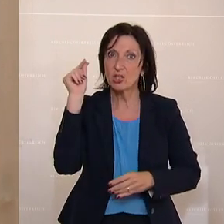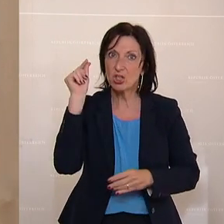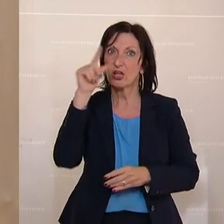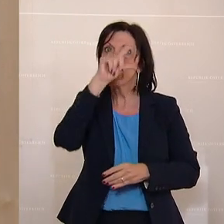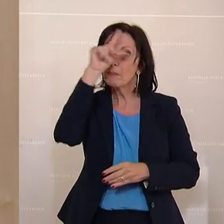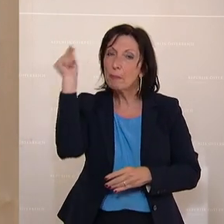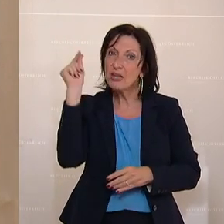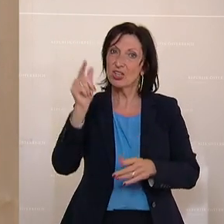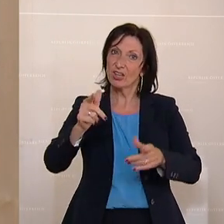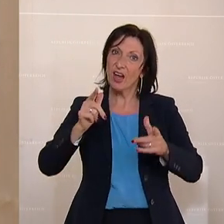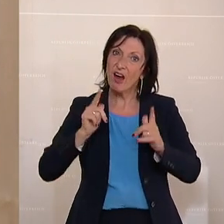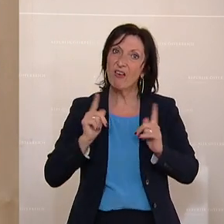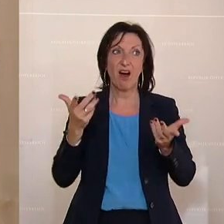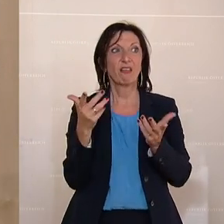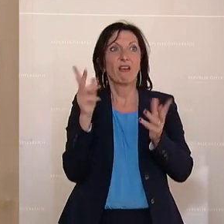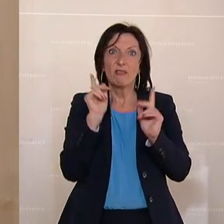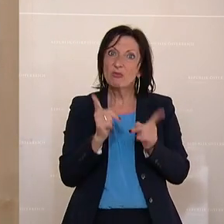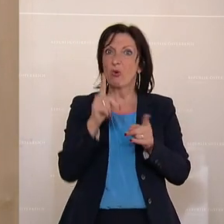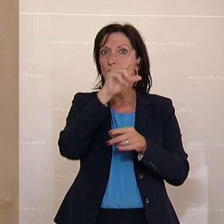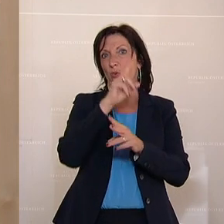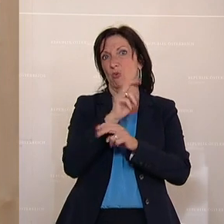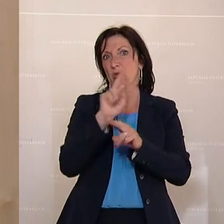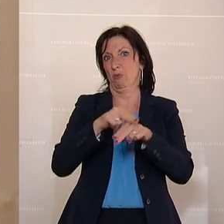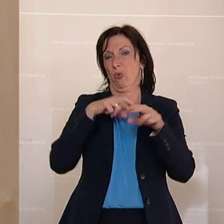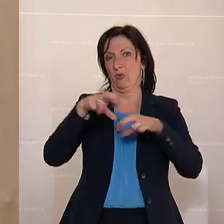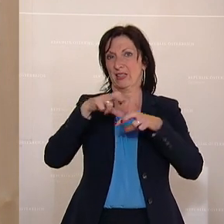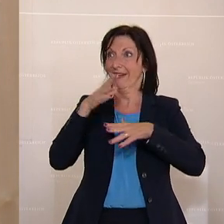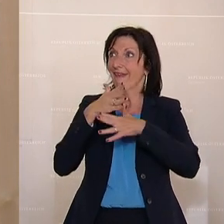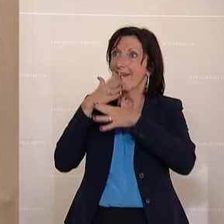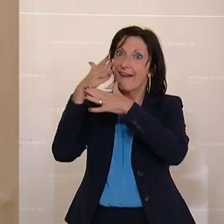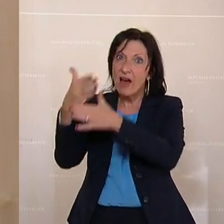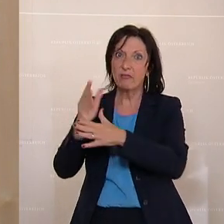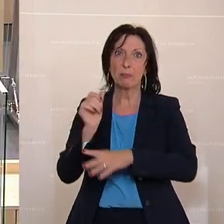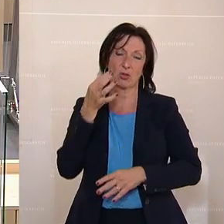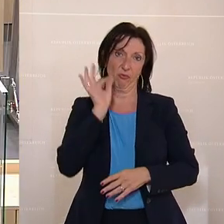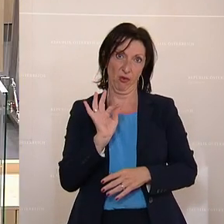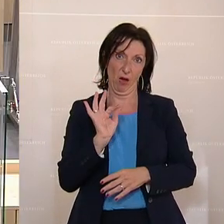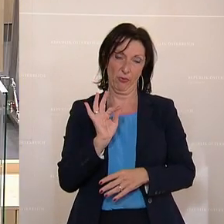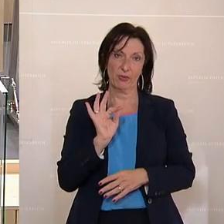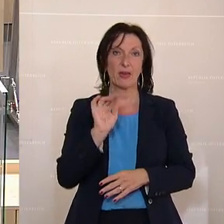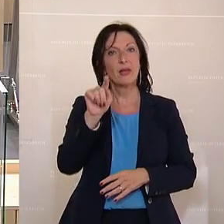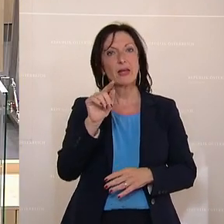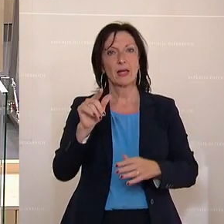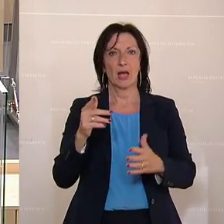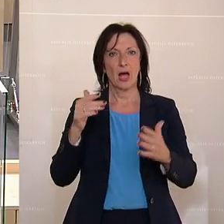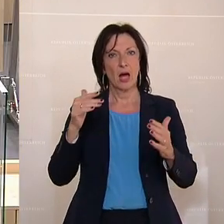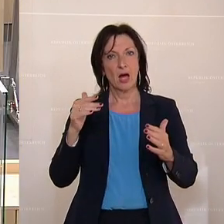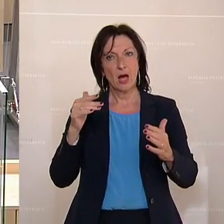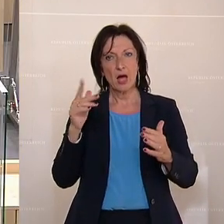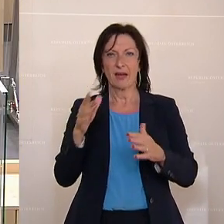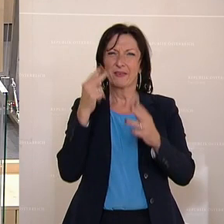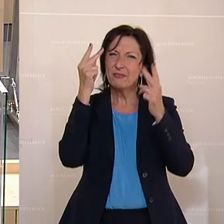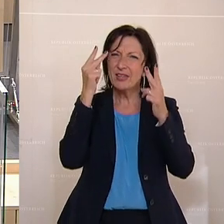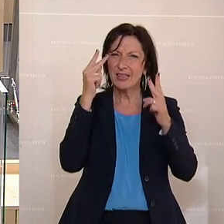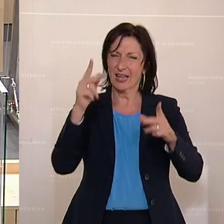österreichischen Bundesregierung verdient haben. Besonders die Frauen. Aus der Begründung: Der gleichberechtigte Zugang zu